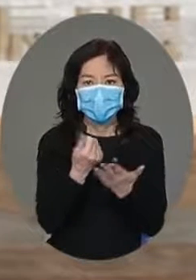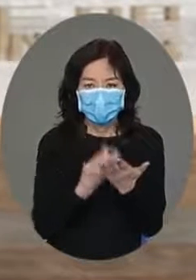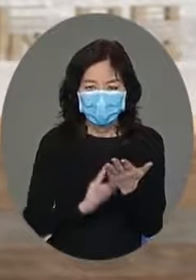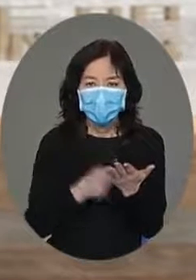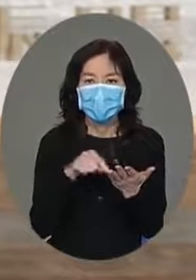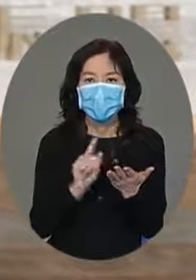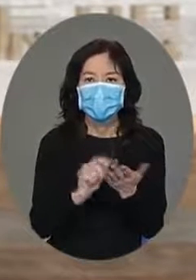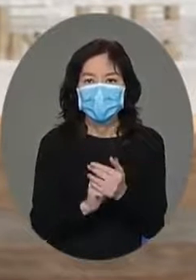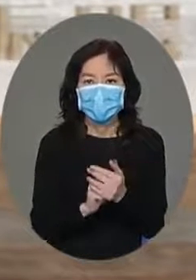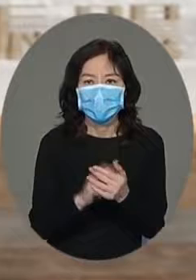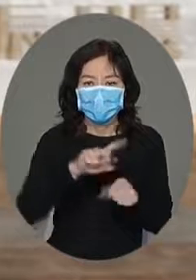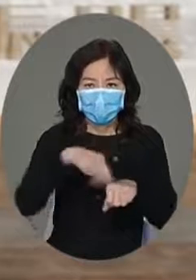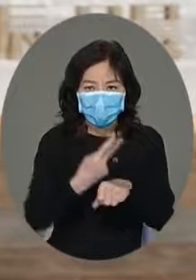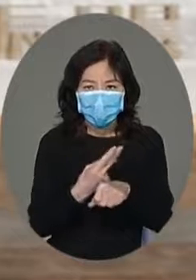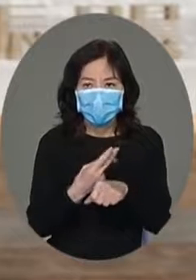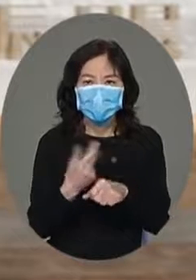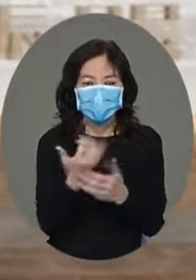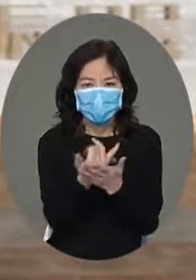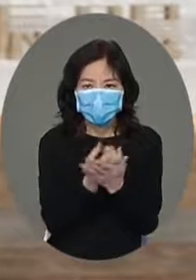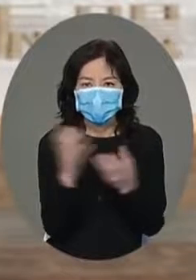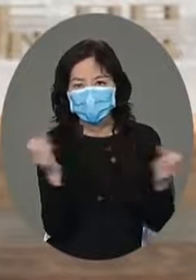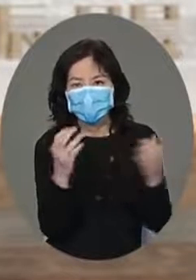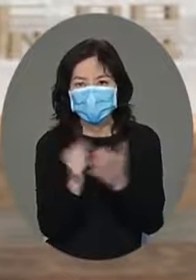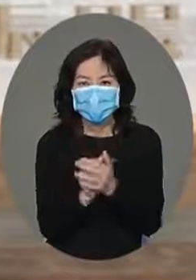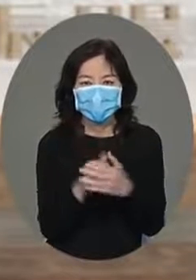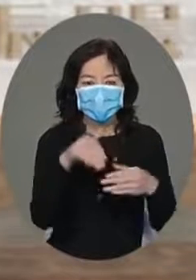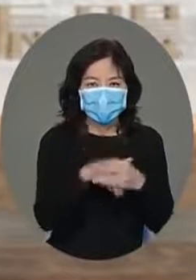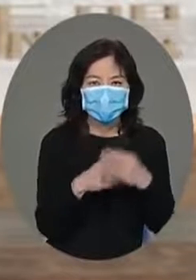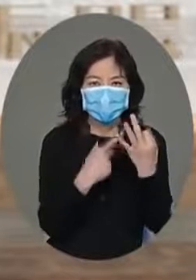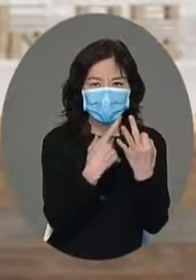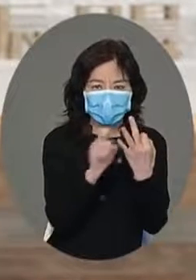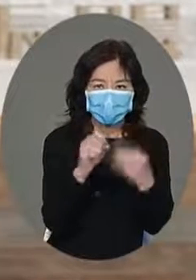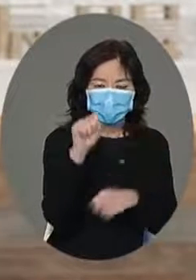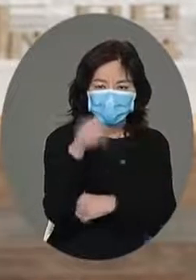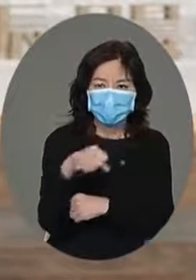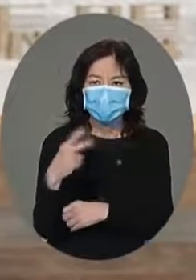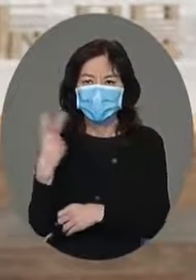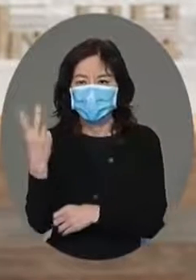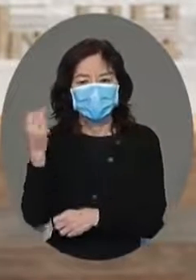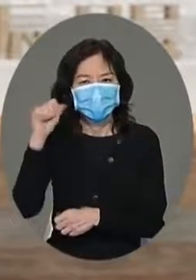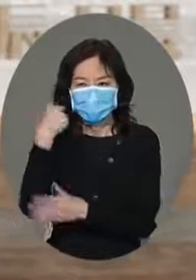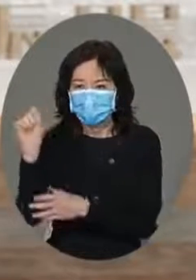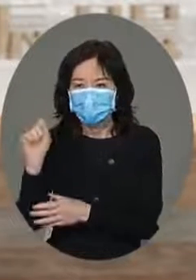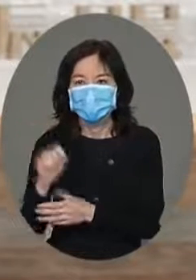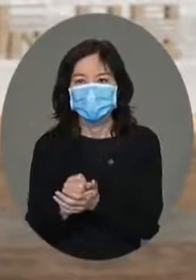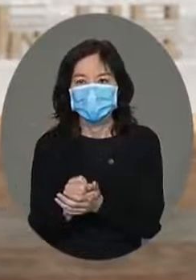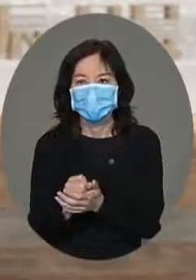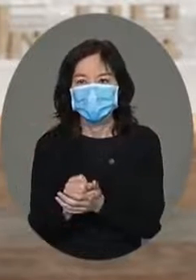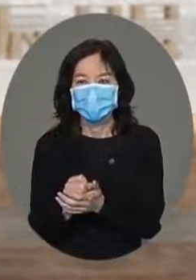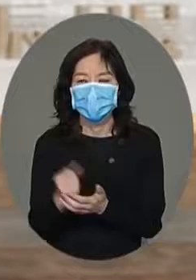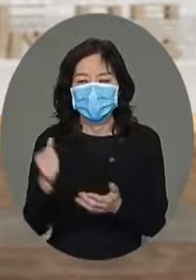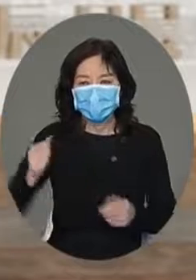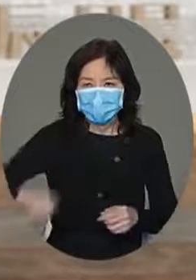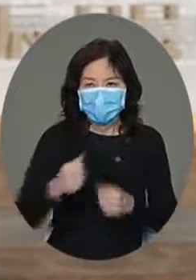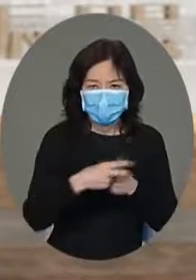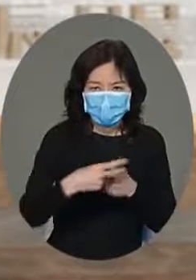例草案，經過大約兩個小時的審議，獲得39票贊成、2票反對，大比數三讀